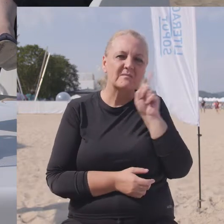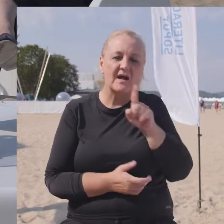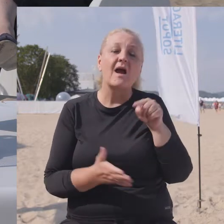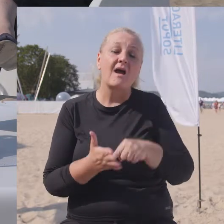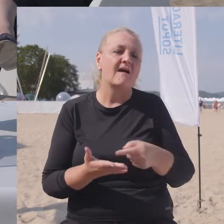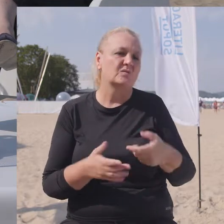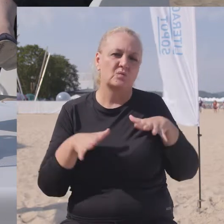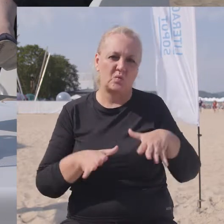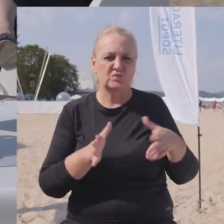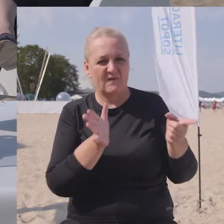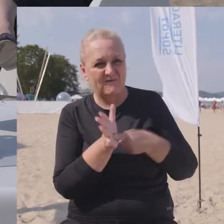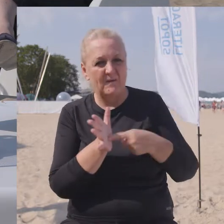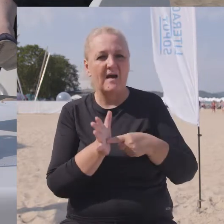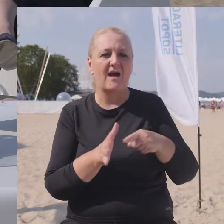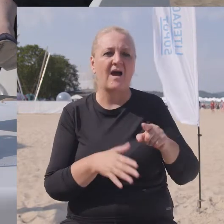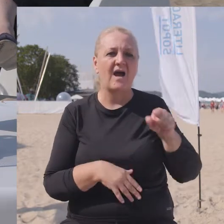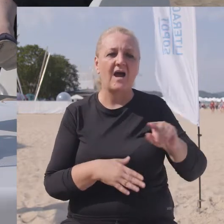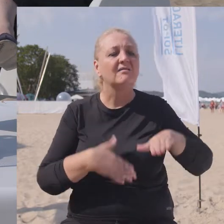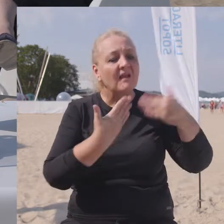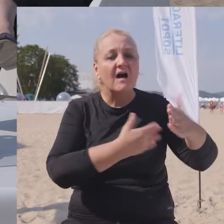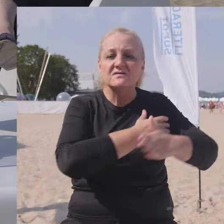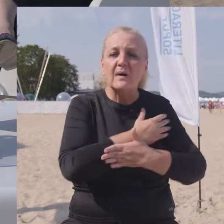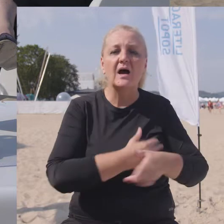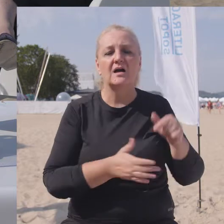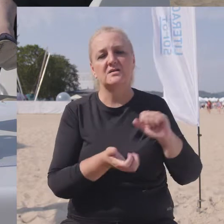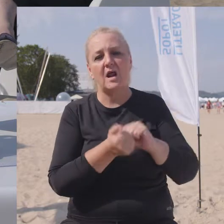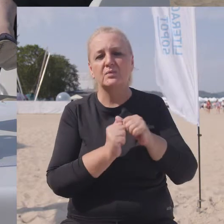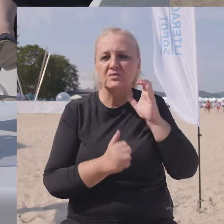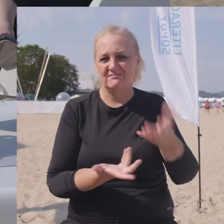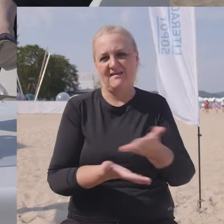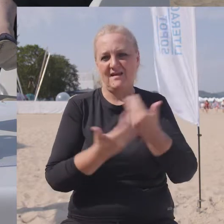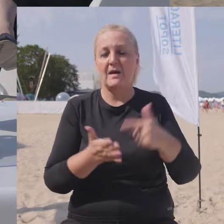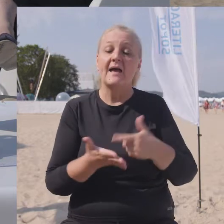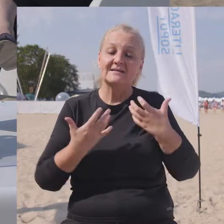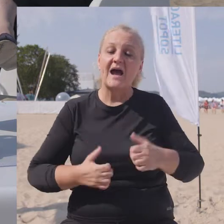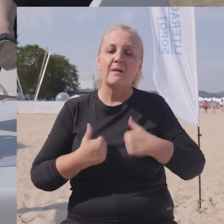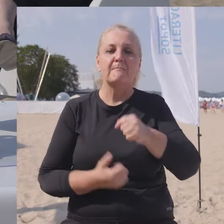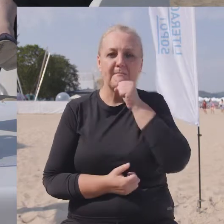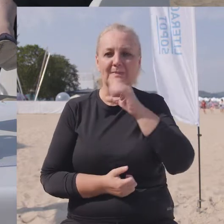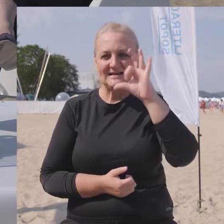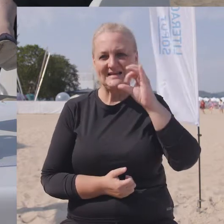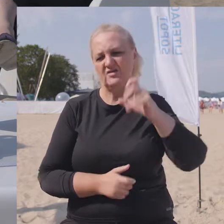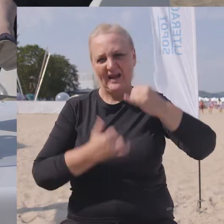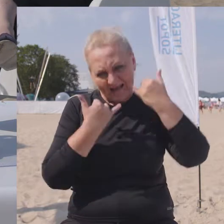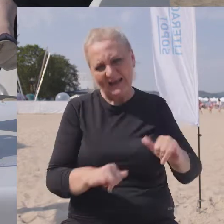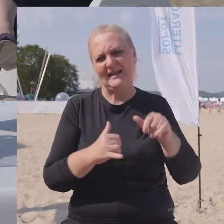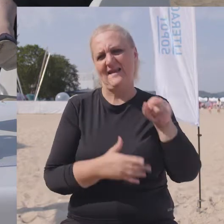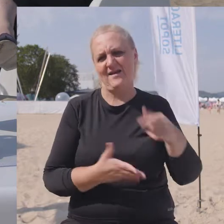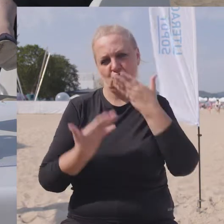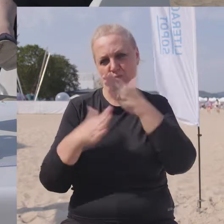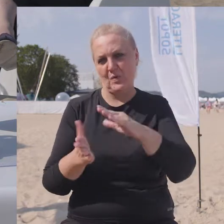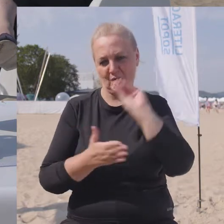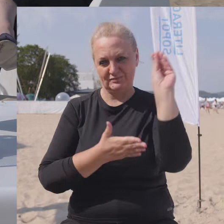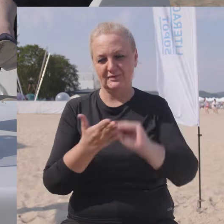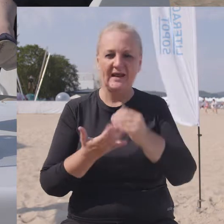żądań, właściwie żadnego wsparcia, na pewno wysłuchania. Więc chciałam, żeby babcia Stasia była zupełnie inną osobą i